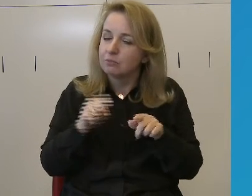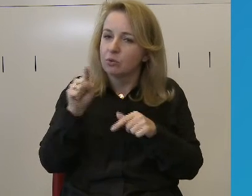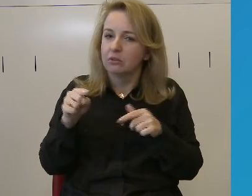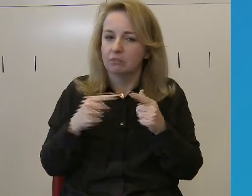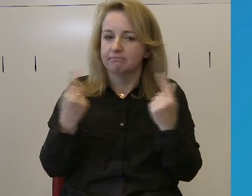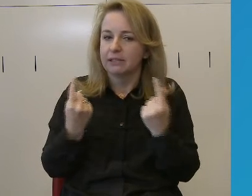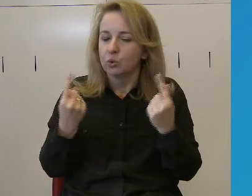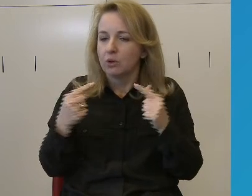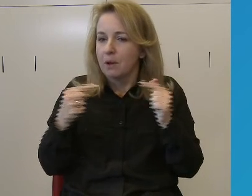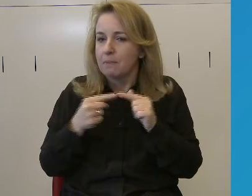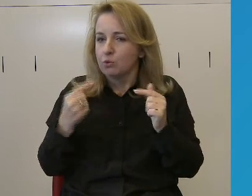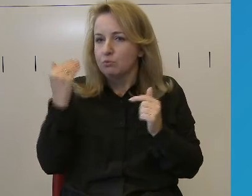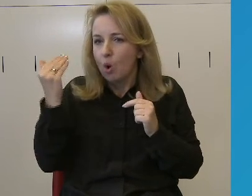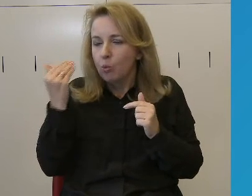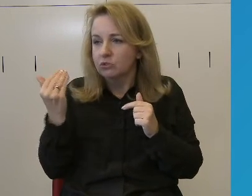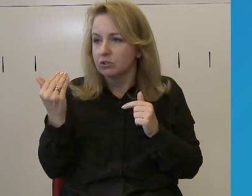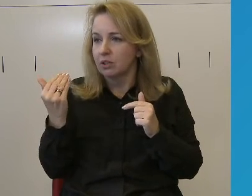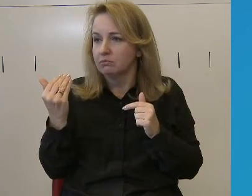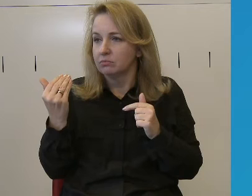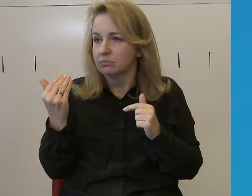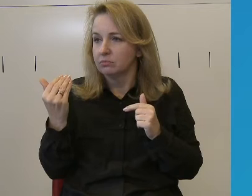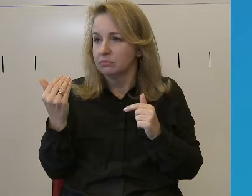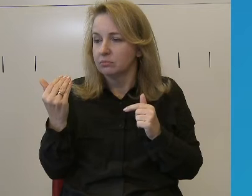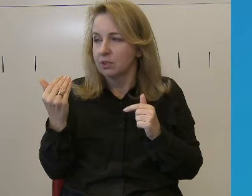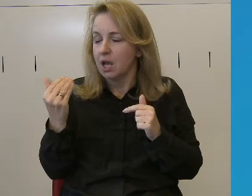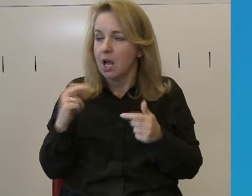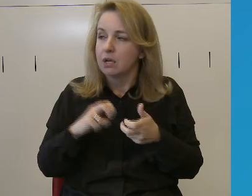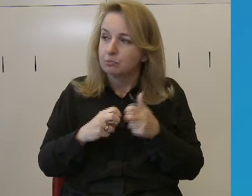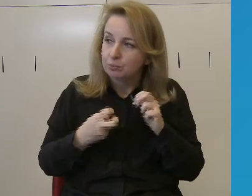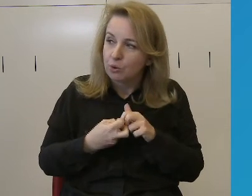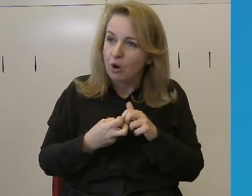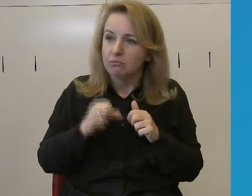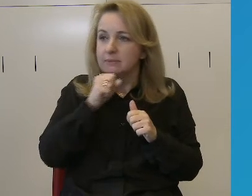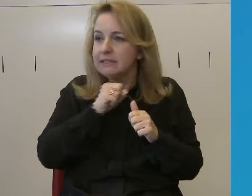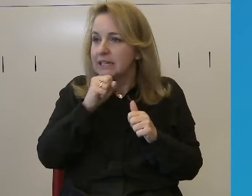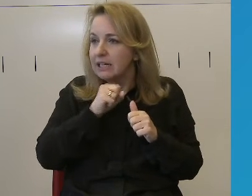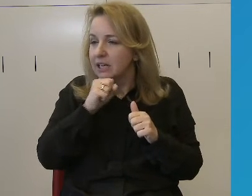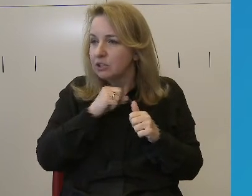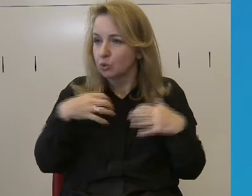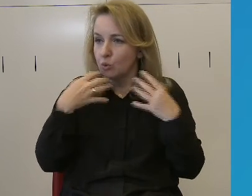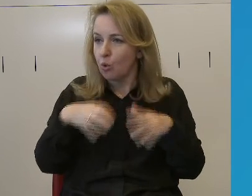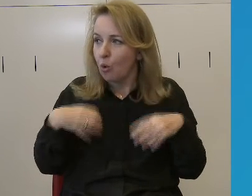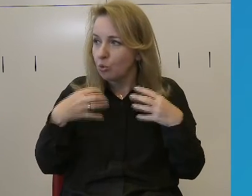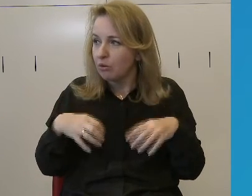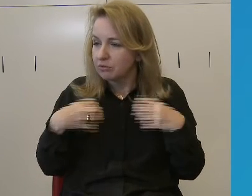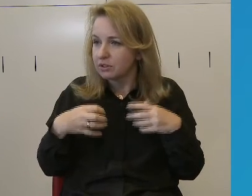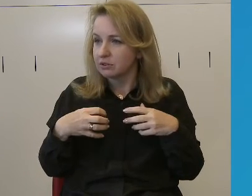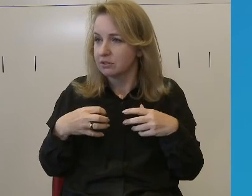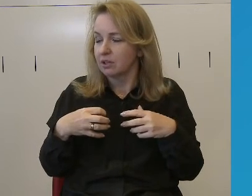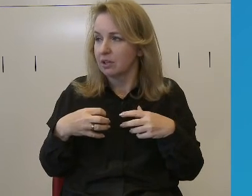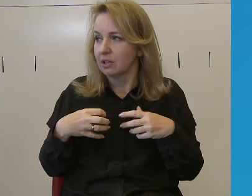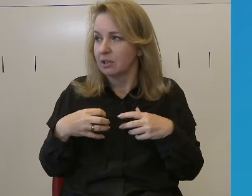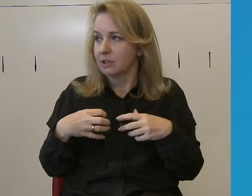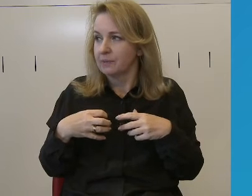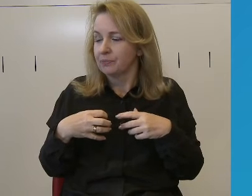aktualną sytuację w społeczeństwie. Problem starzejącego się środowiska i